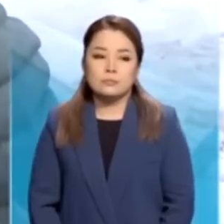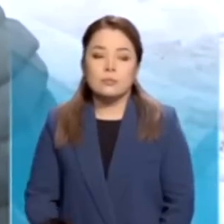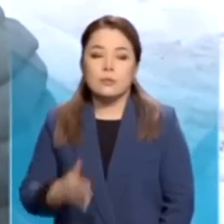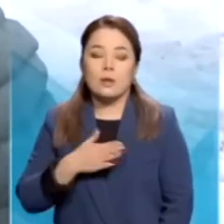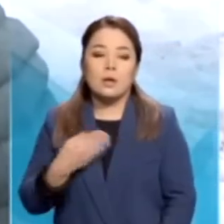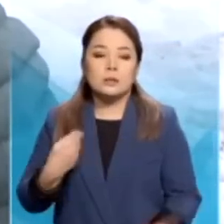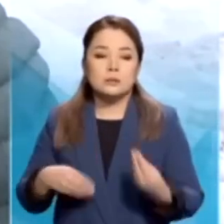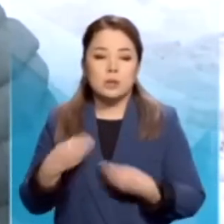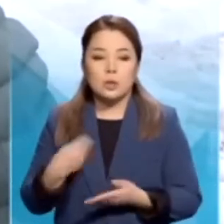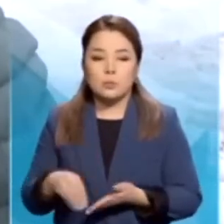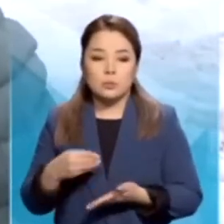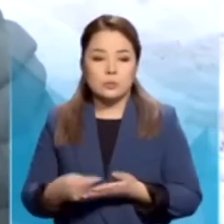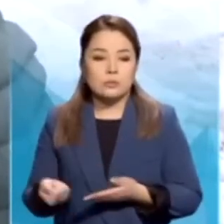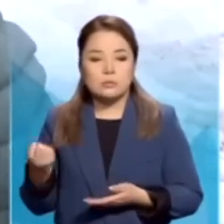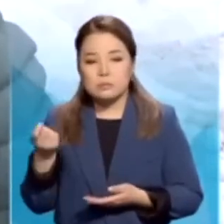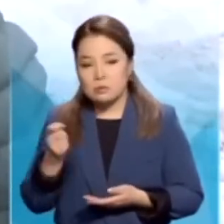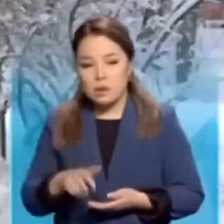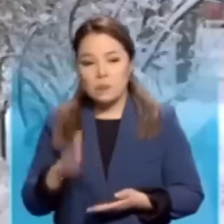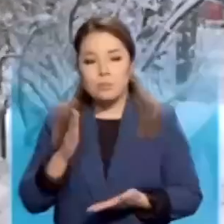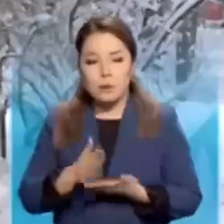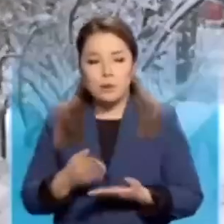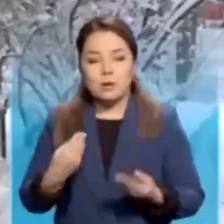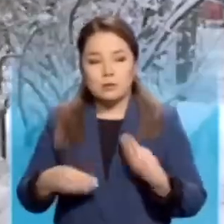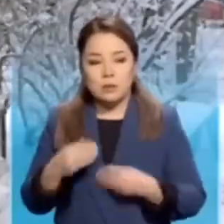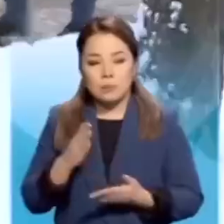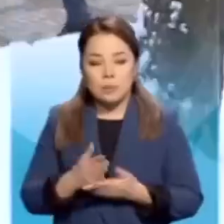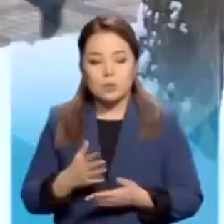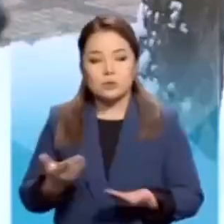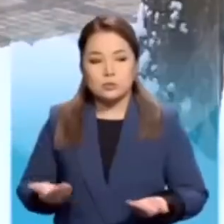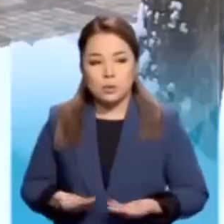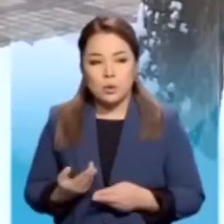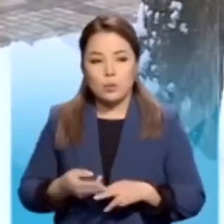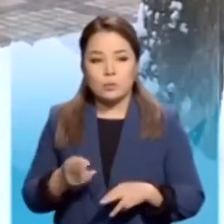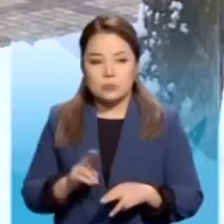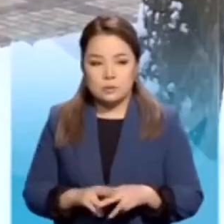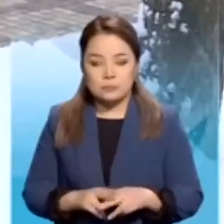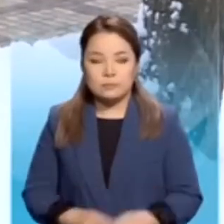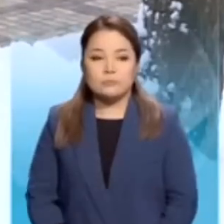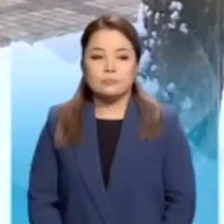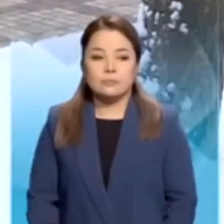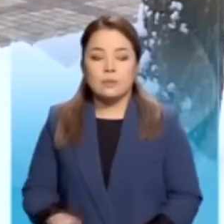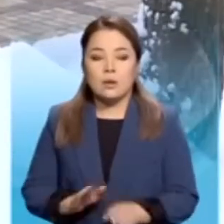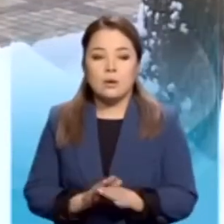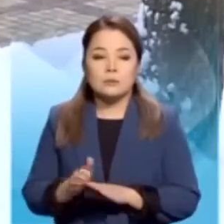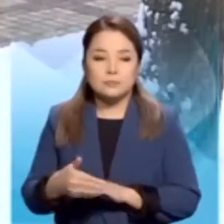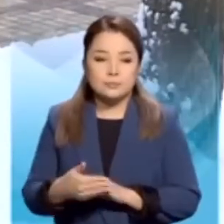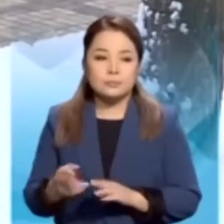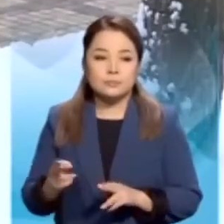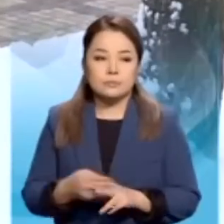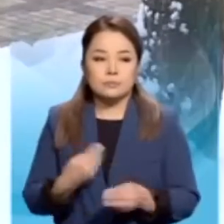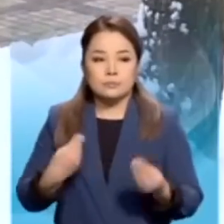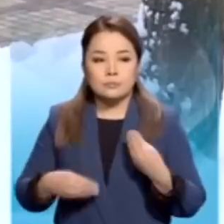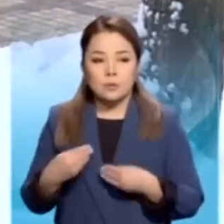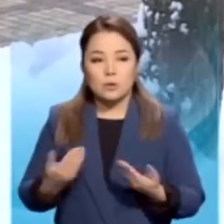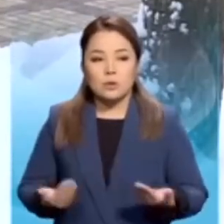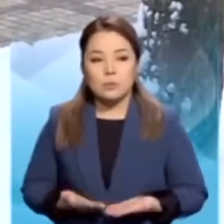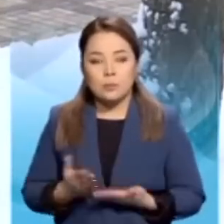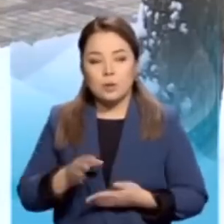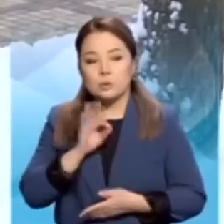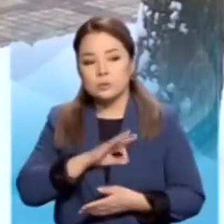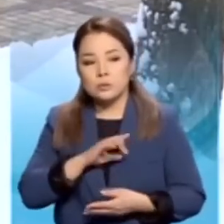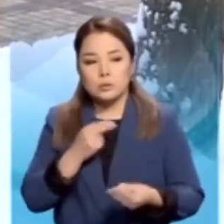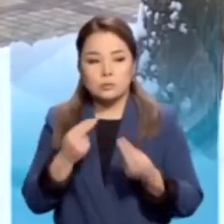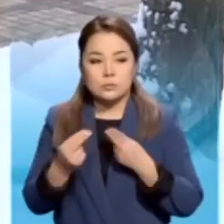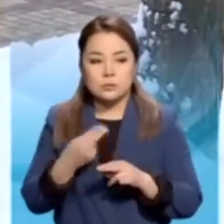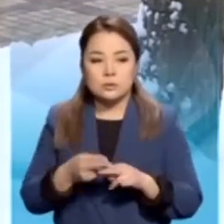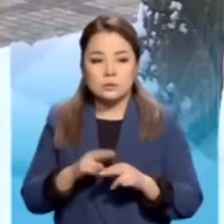Киім алмайтын болдым, барын киім, осылай өмір сүріп жатырмын. Аяқ киім, киімсіз-ақ өмір сүреміз, күнделікті тұтынатын